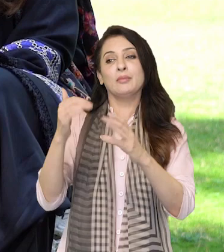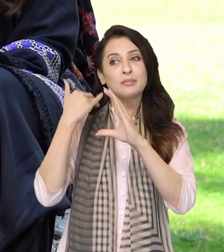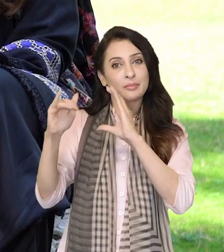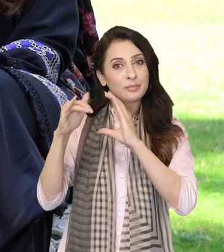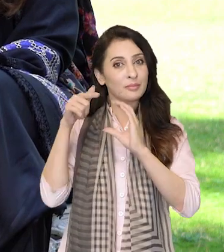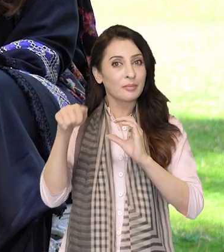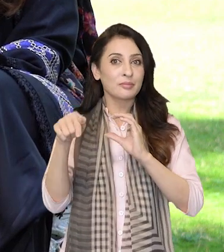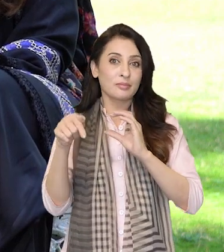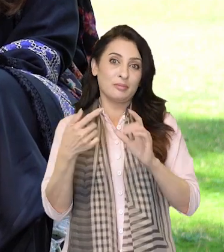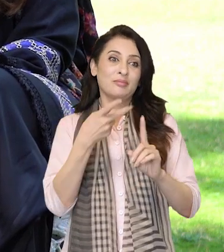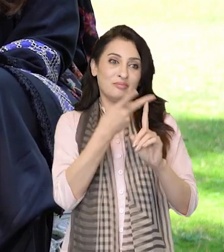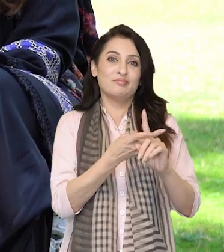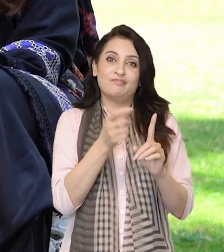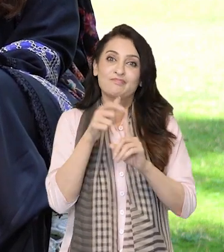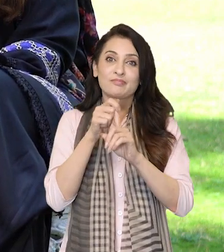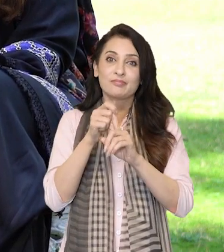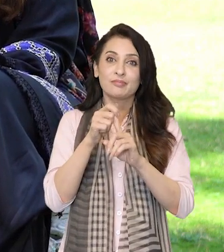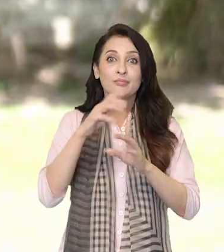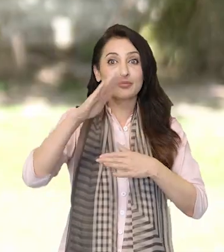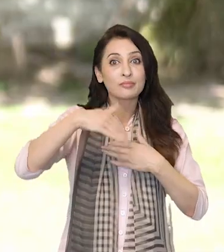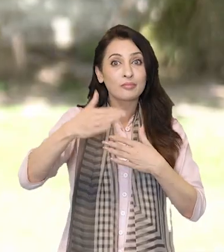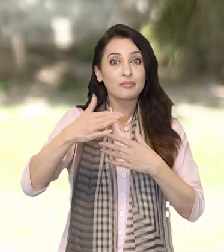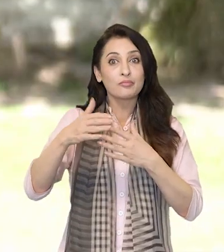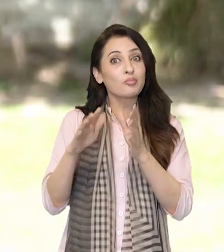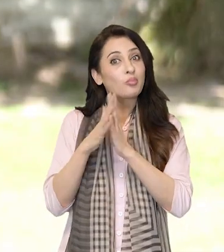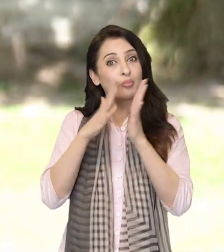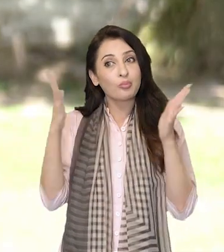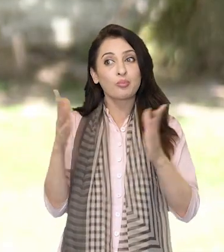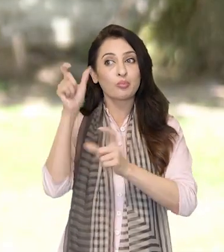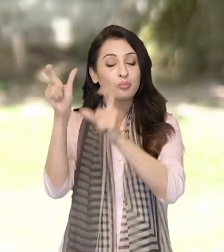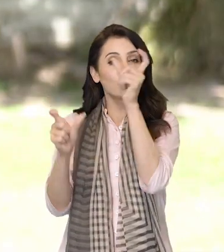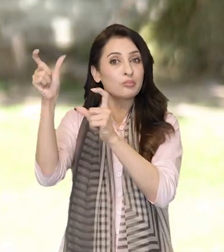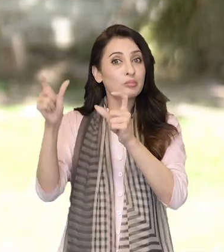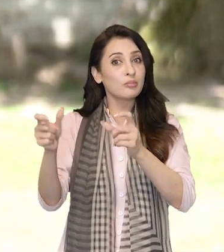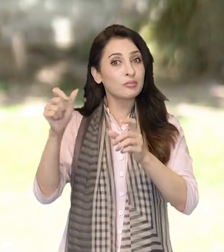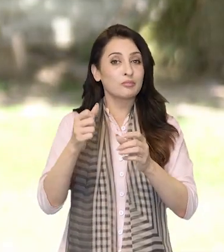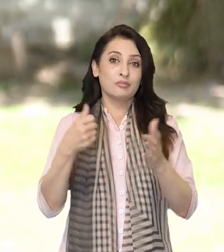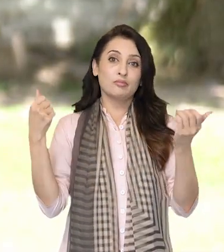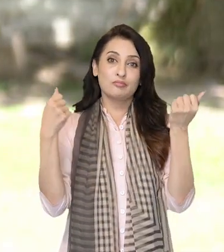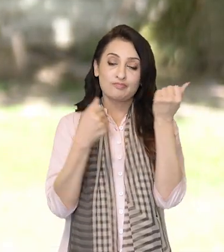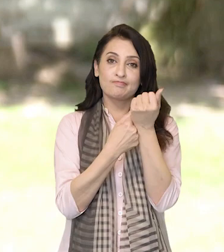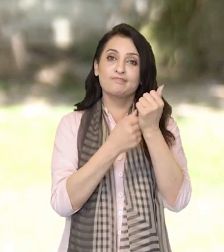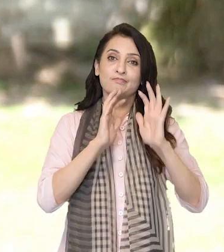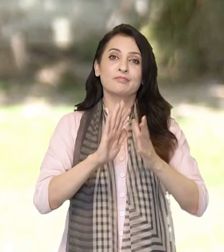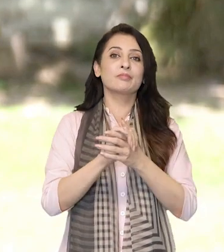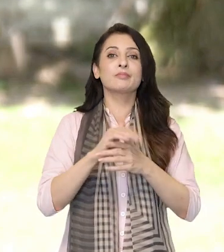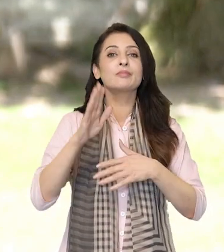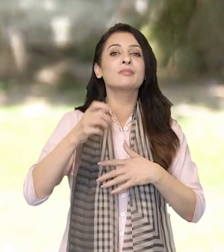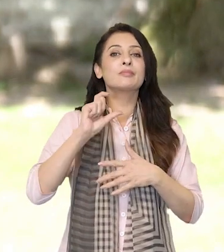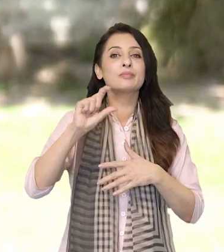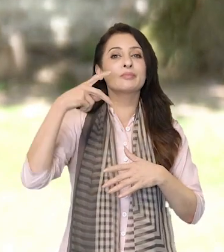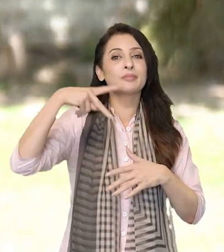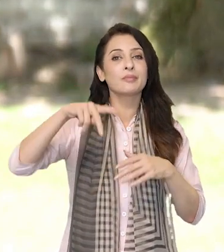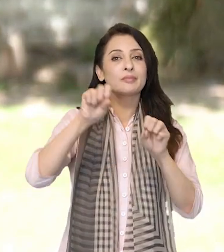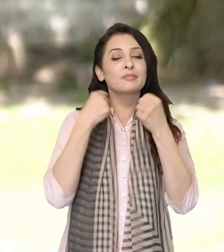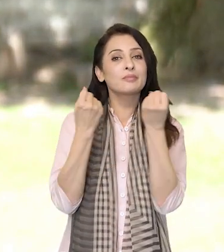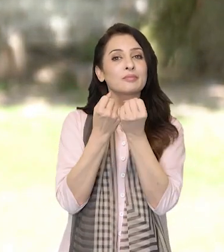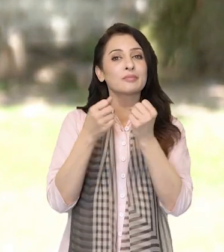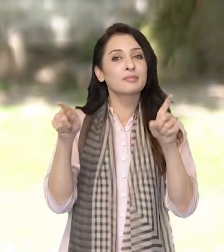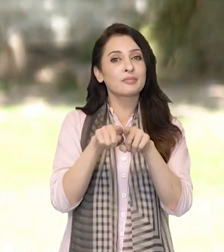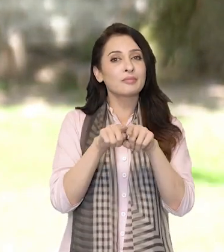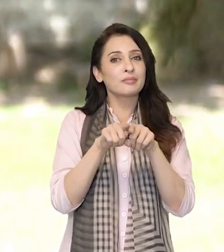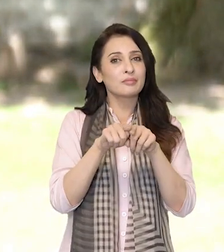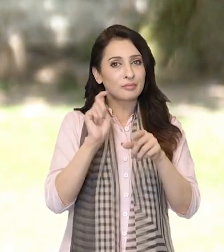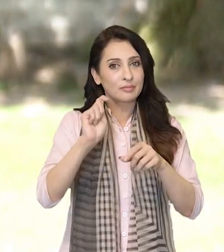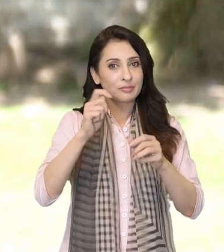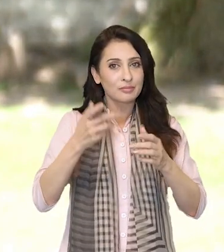के अंदर लिखा कि हमें ये बच्चों को स्कूल में डालना है। 2 दिन बाद वो सारे बच्चे फंडेड थे पूरे साल के लिए। तो उसके बाद हमने ये चाइल्ड प्रोटेक्शन के